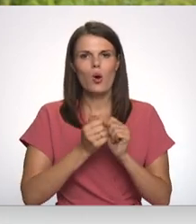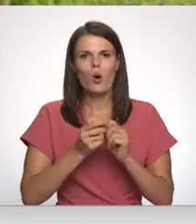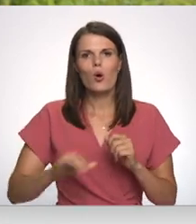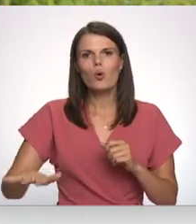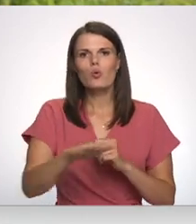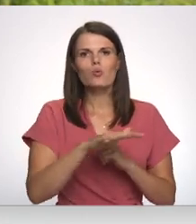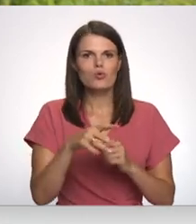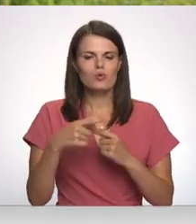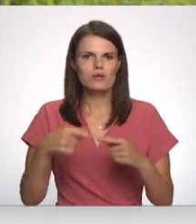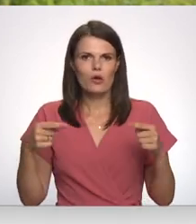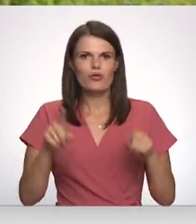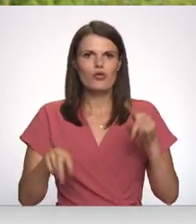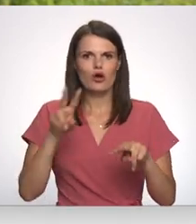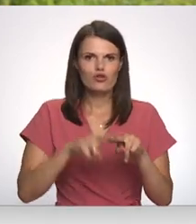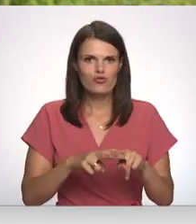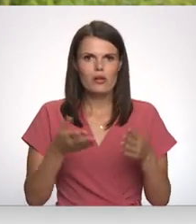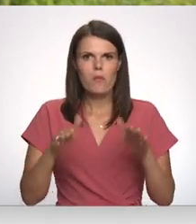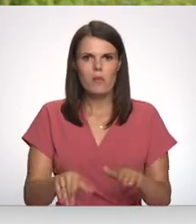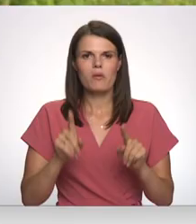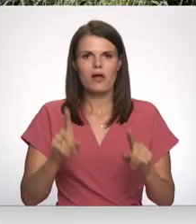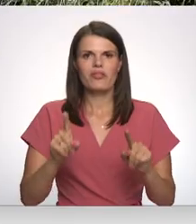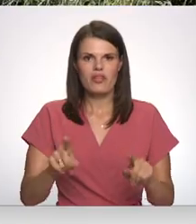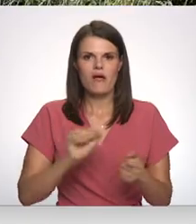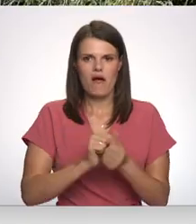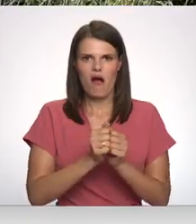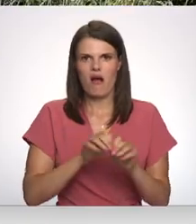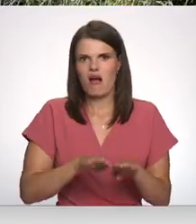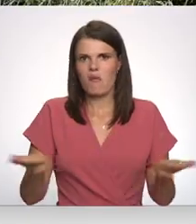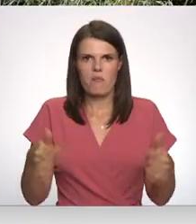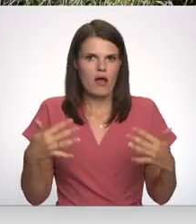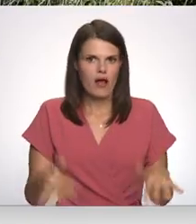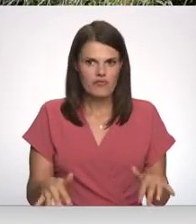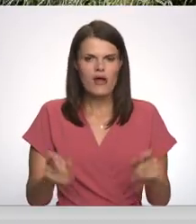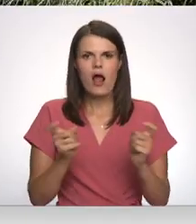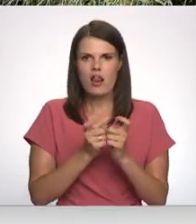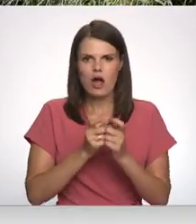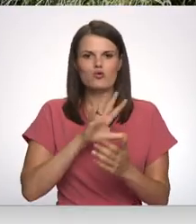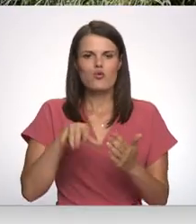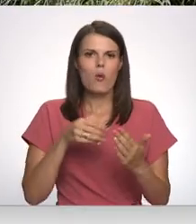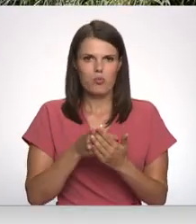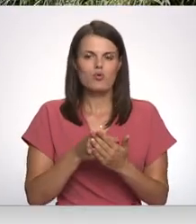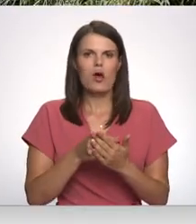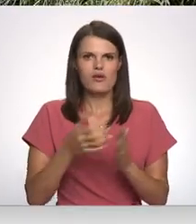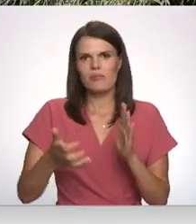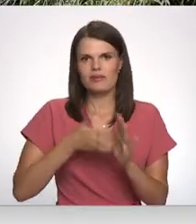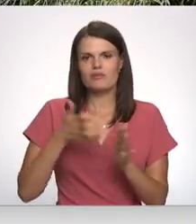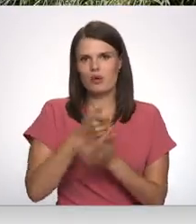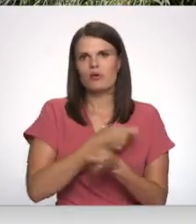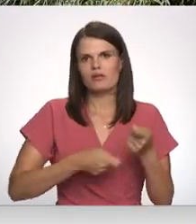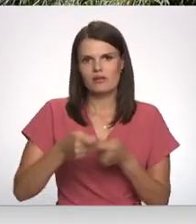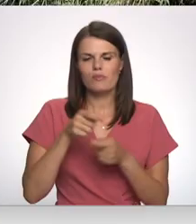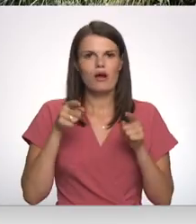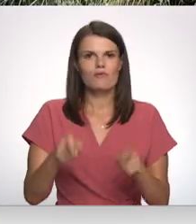redzam, vietām ir palicis vairs tikai pliks dolomīts. Lasis joprojām ir saimnieciski izmantojamā suga. Viņš